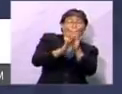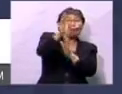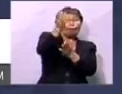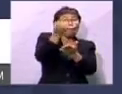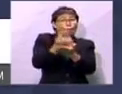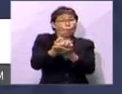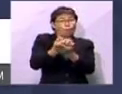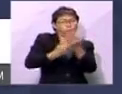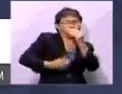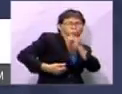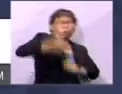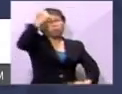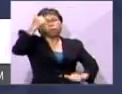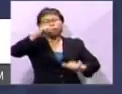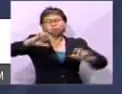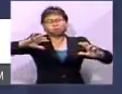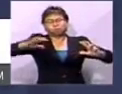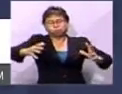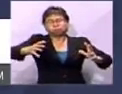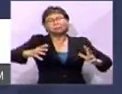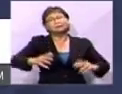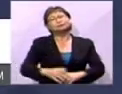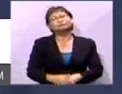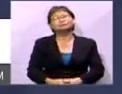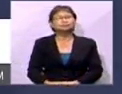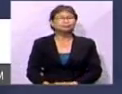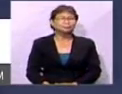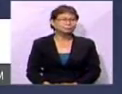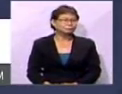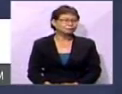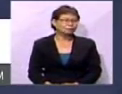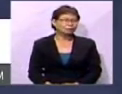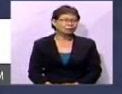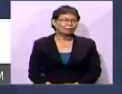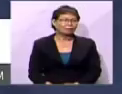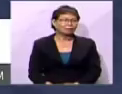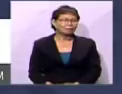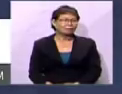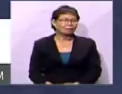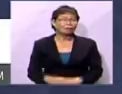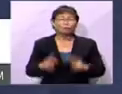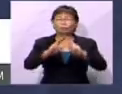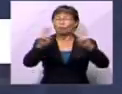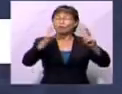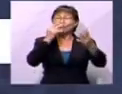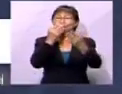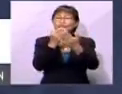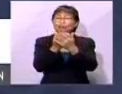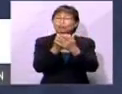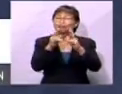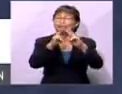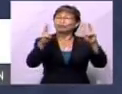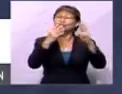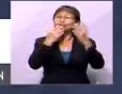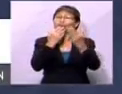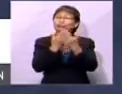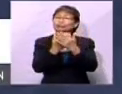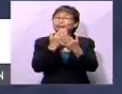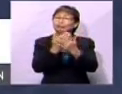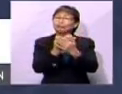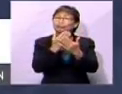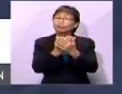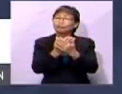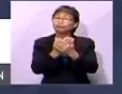ekonomi antara tertinggi di dunia. Very good review from